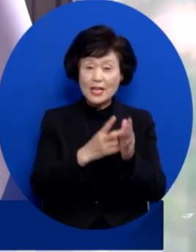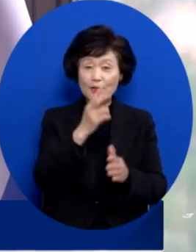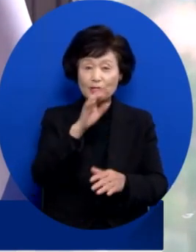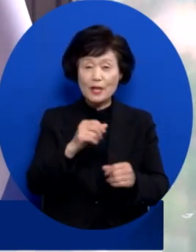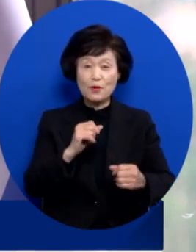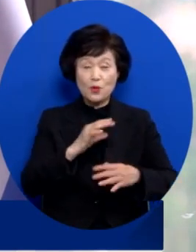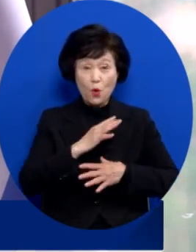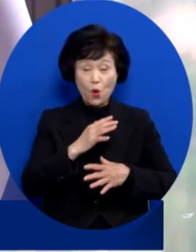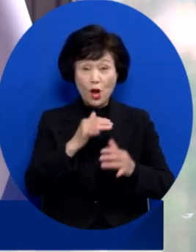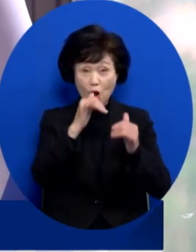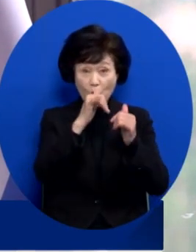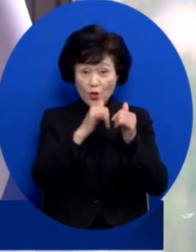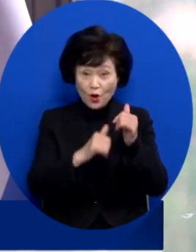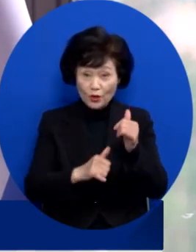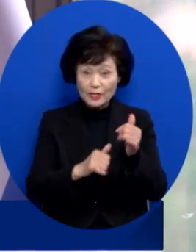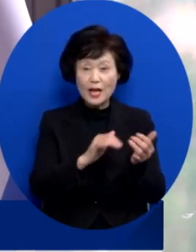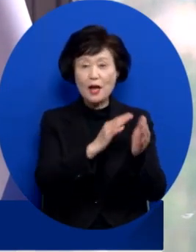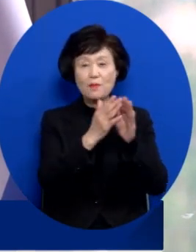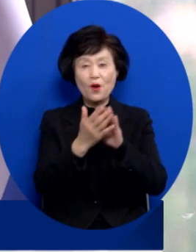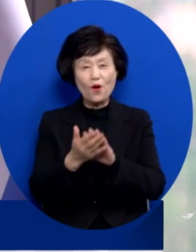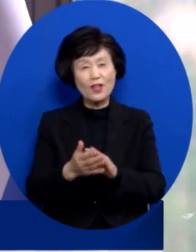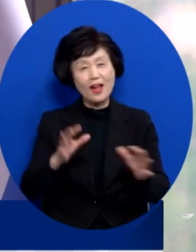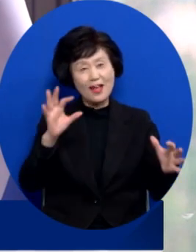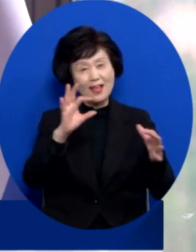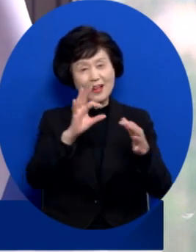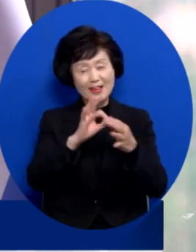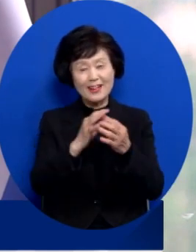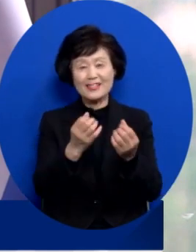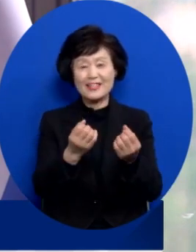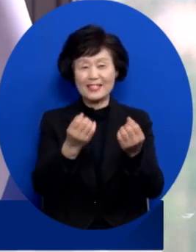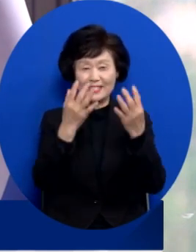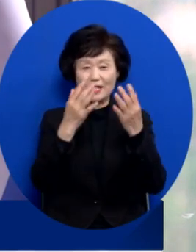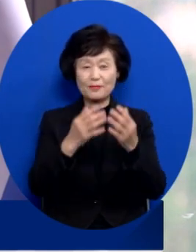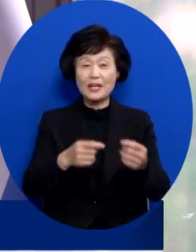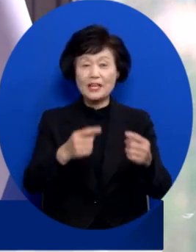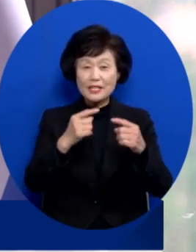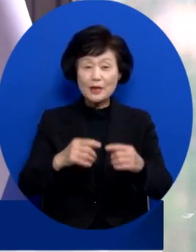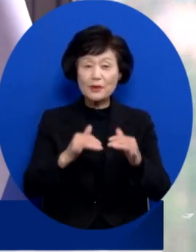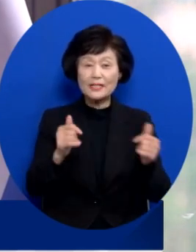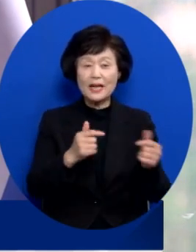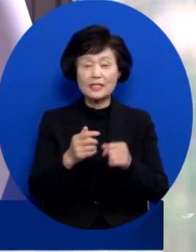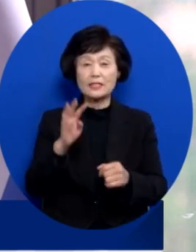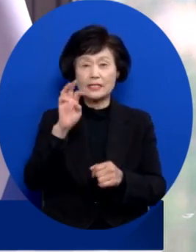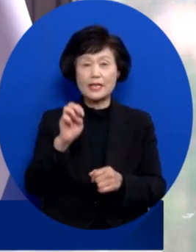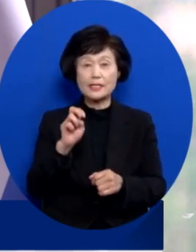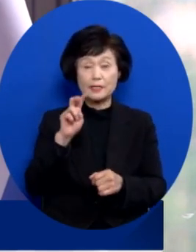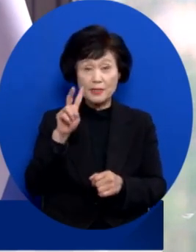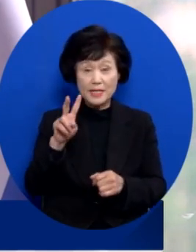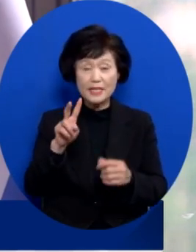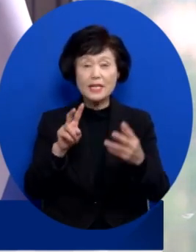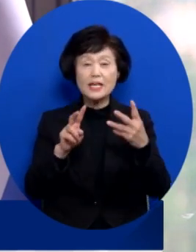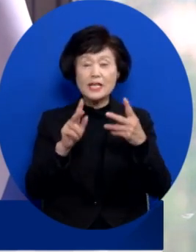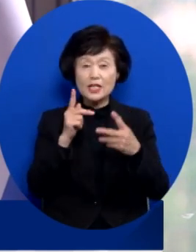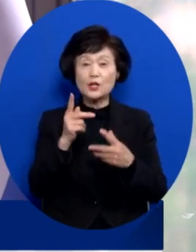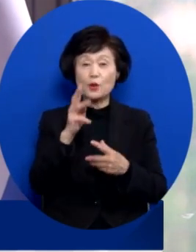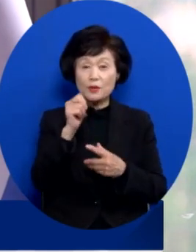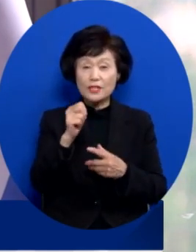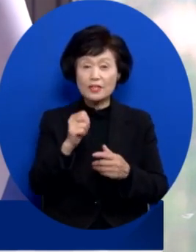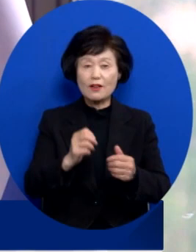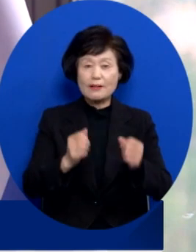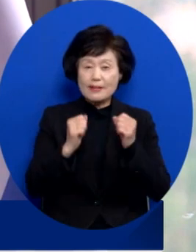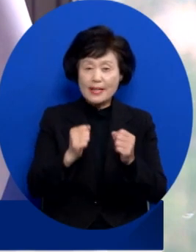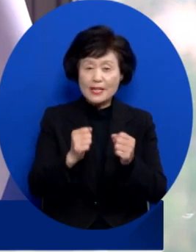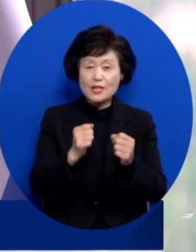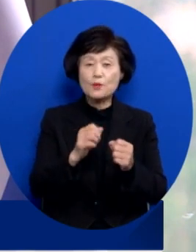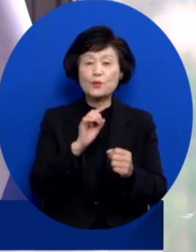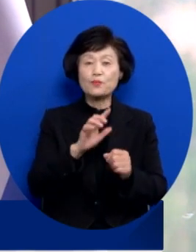city and the amazing history of Jerusalem. You might be running 42